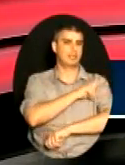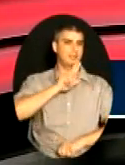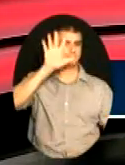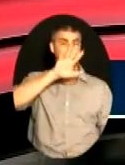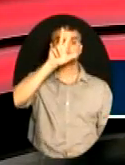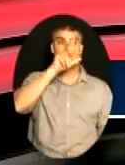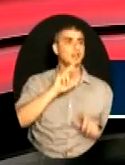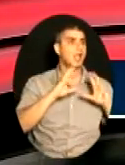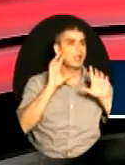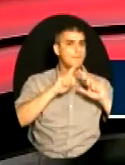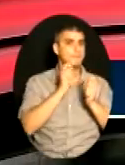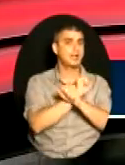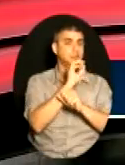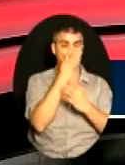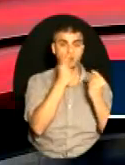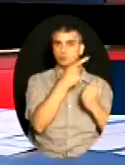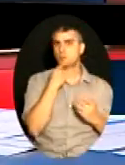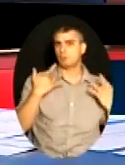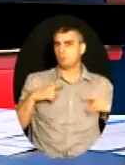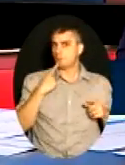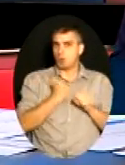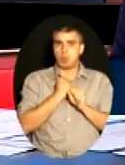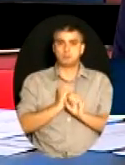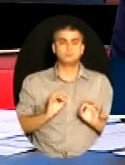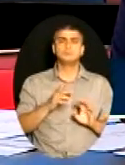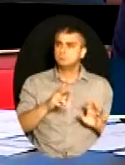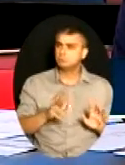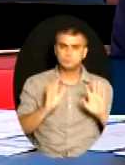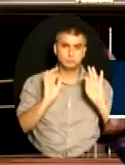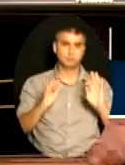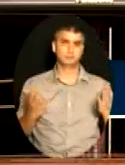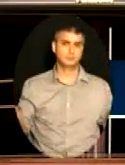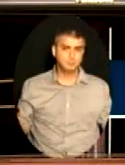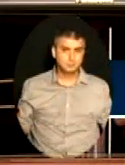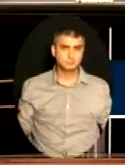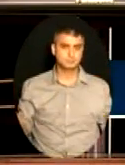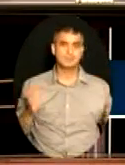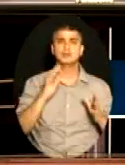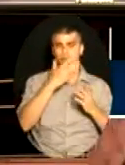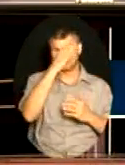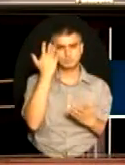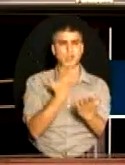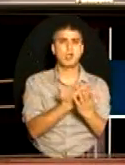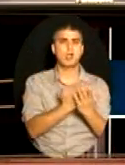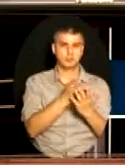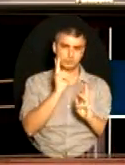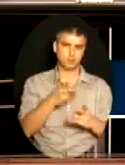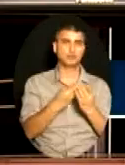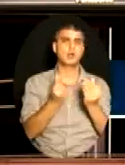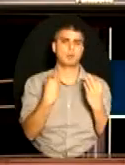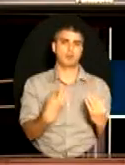אבל המעצר של החשוד, שאגב מכחיש כל קשר למעשה. זה בסדר גמור. יש מספיק חומר